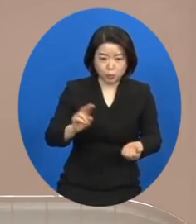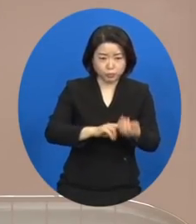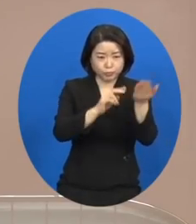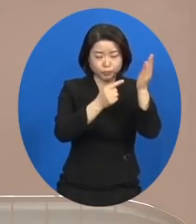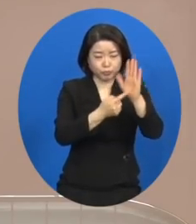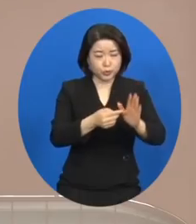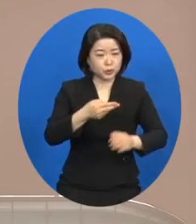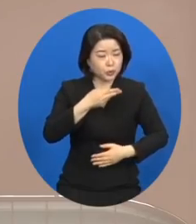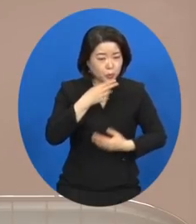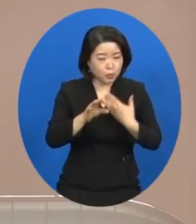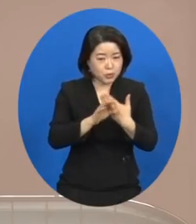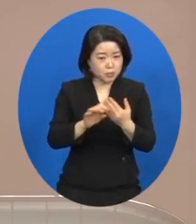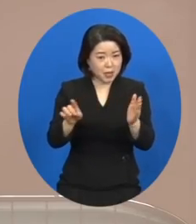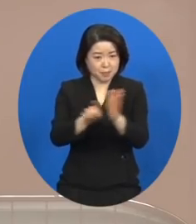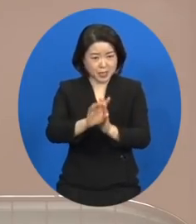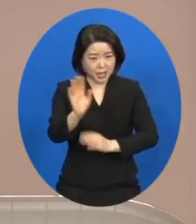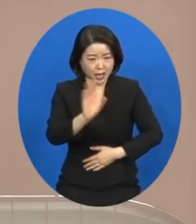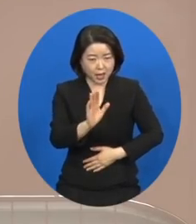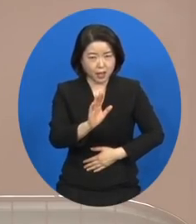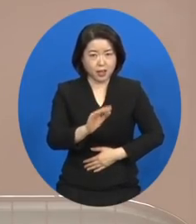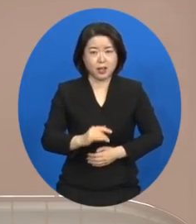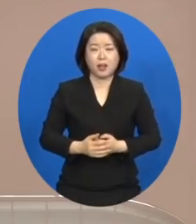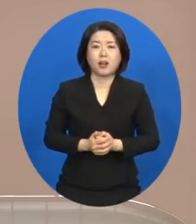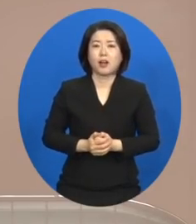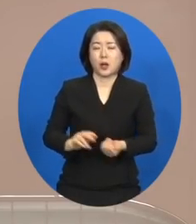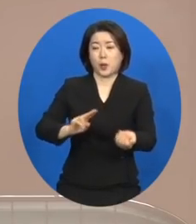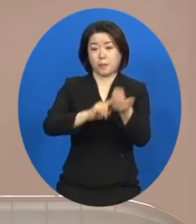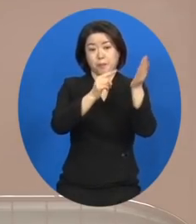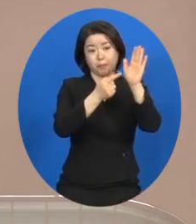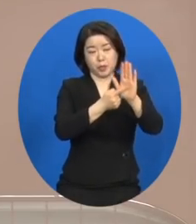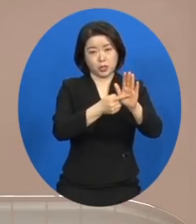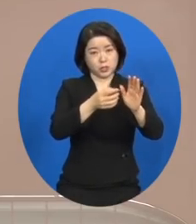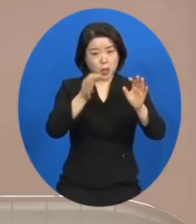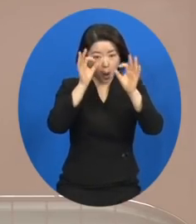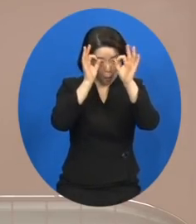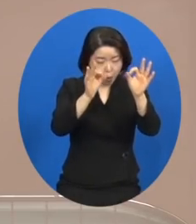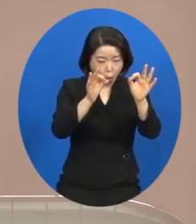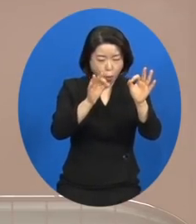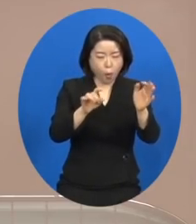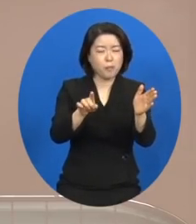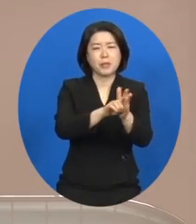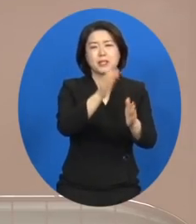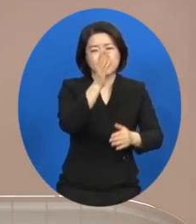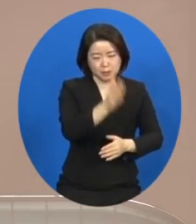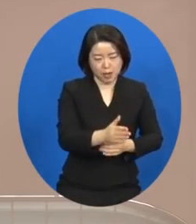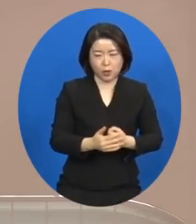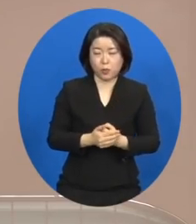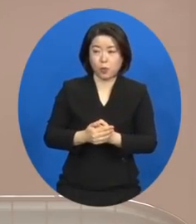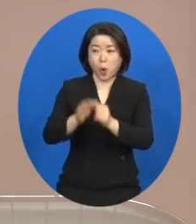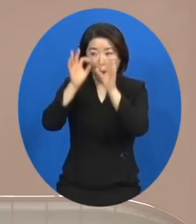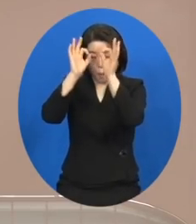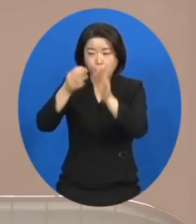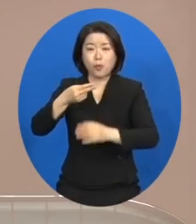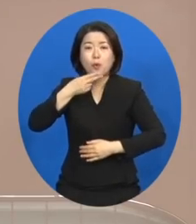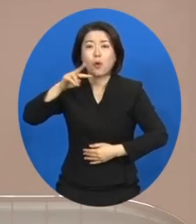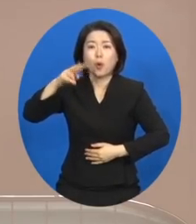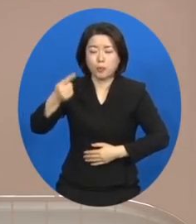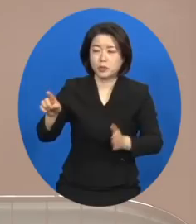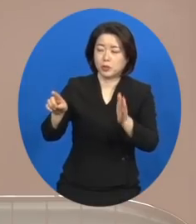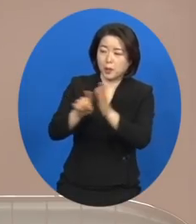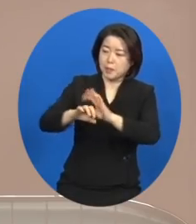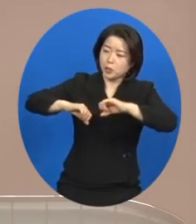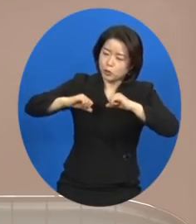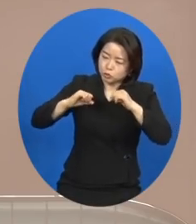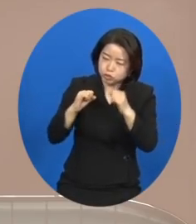하지 않는다라고 말씀을 하시죠. 그러니까 표징을 보고 믿으려만 하지 말고 보지 않고도 믿고